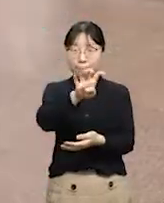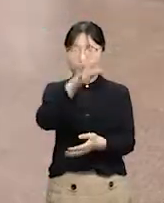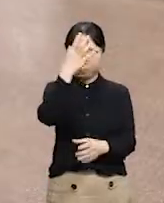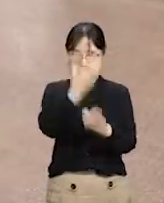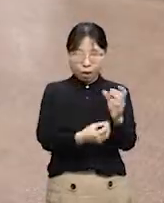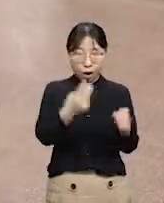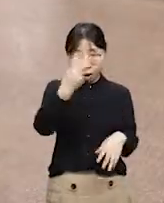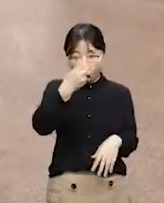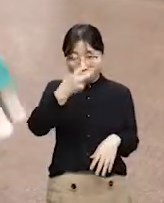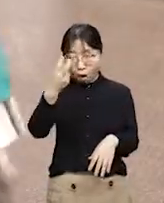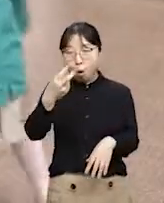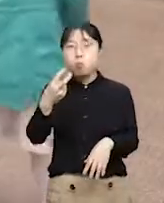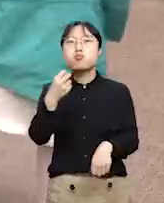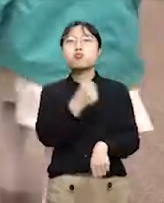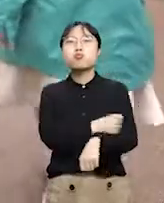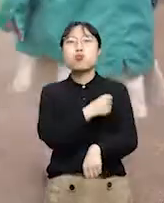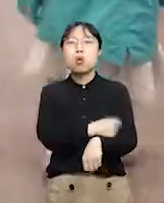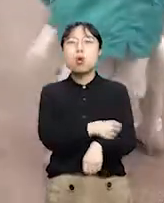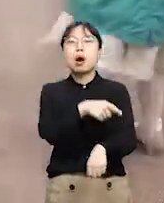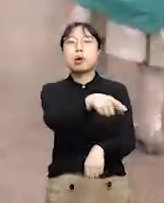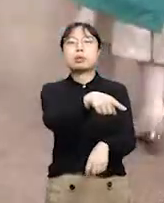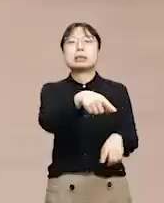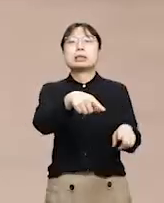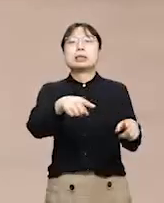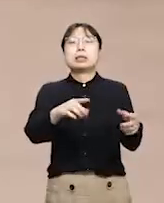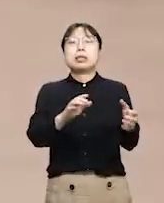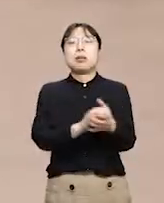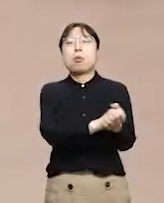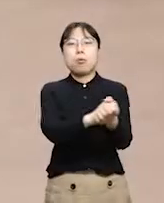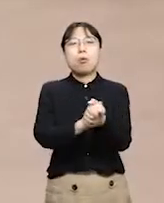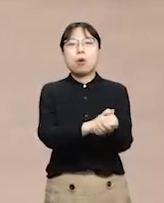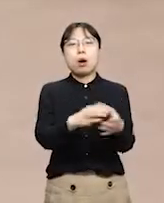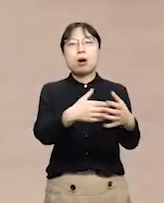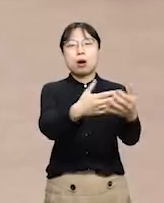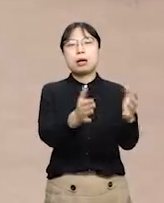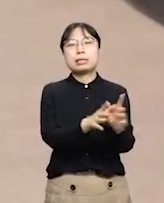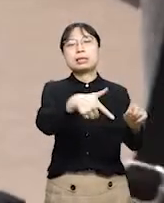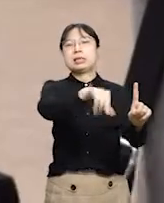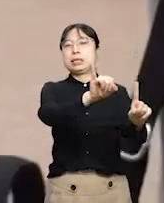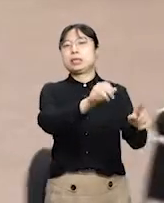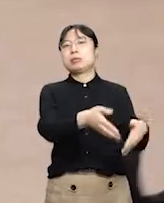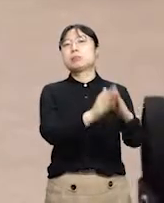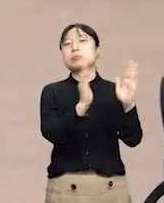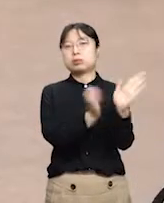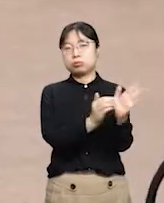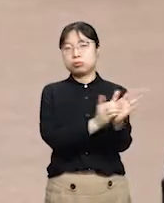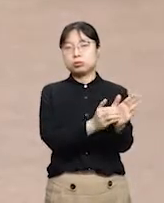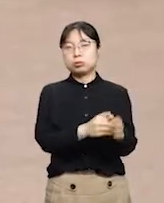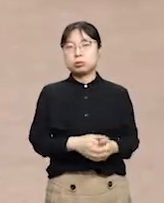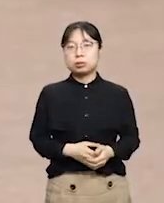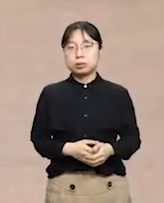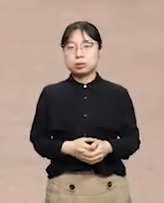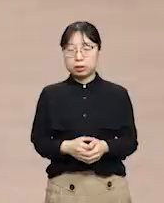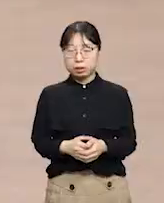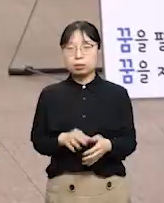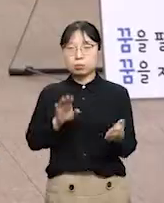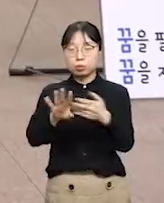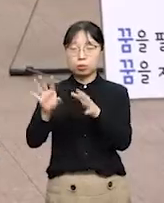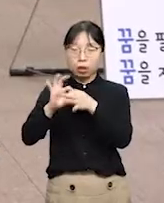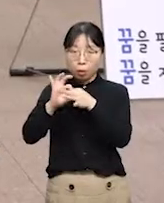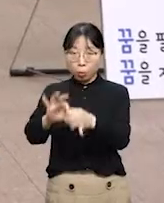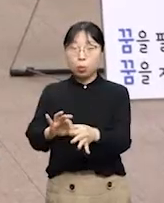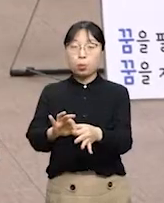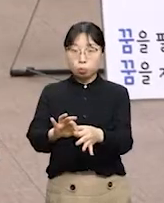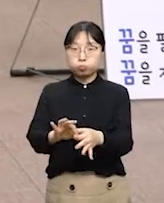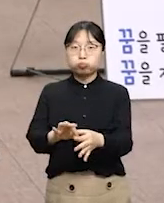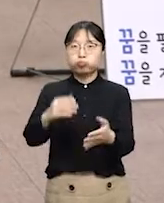전수조사하는 놀이환경진단사업 실시를 위해 제1기 놀이터 프렌즈가 구성된 바 있으며 지속적으로 놀이터와